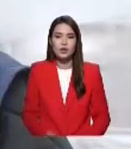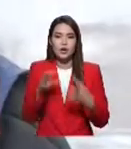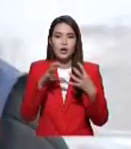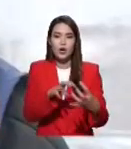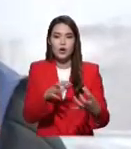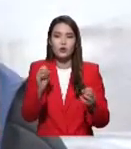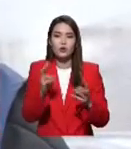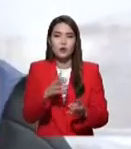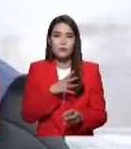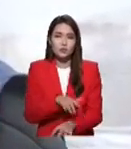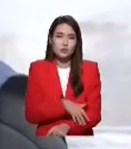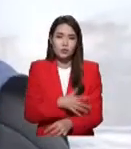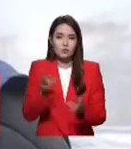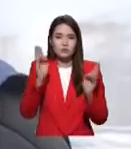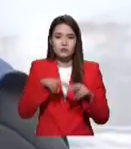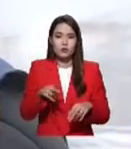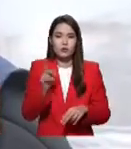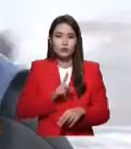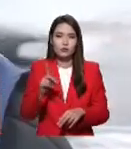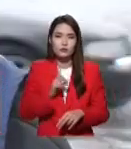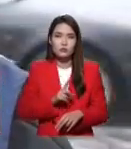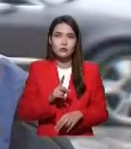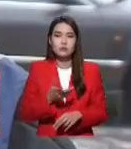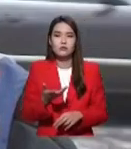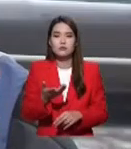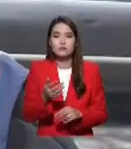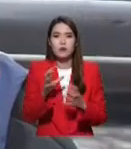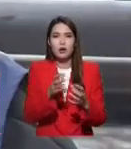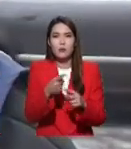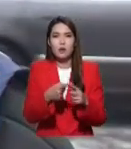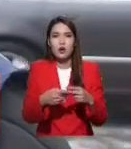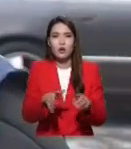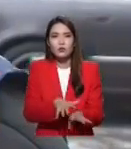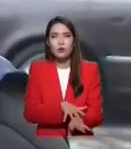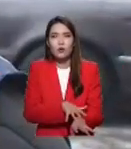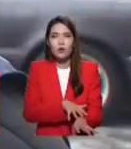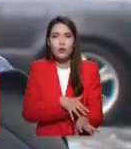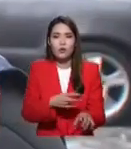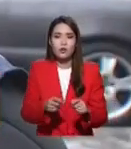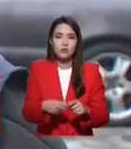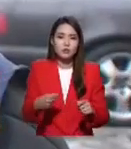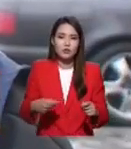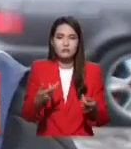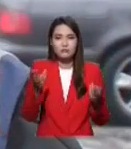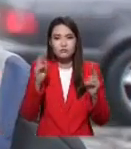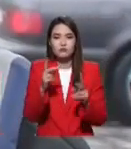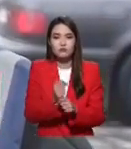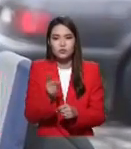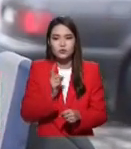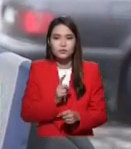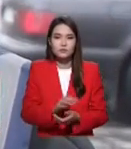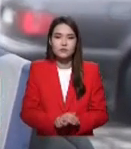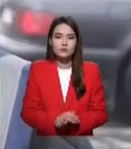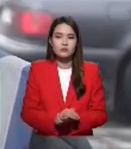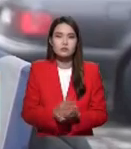жүрмепті. Иә, автобустар шығып жүрмейді. Қалай жүреміз жолда? Көктайғақ, вообщем жүріп болмайды. Құладыңыз ба?